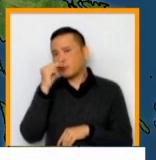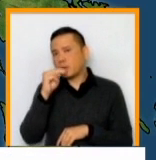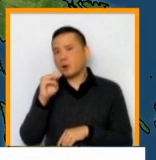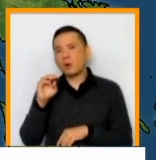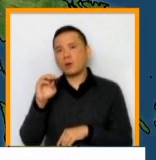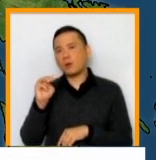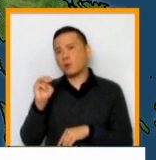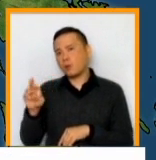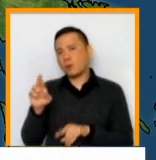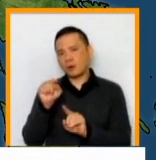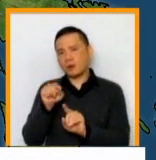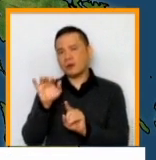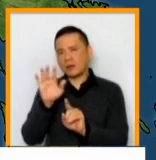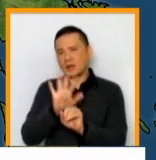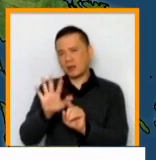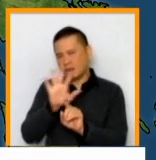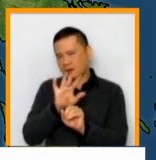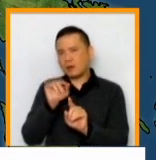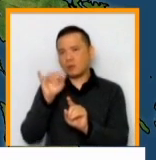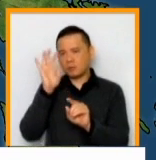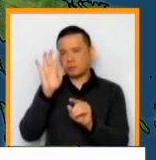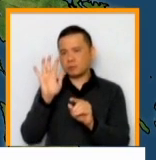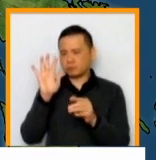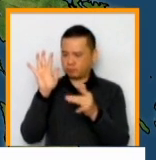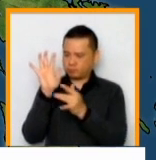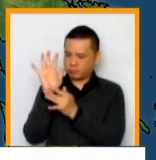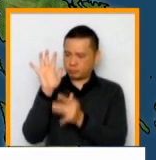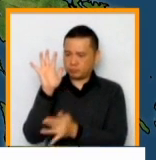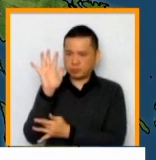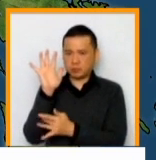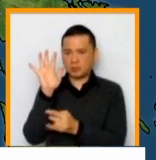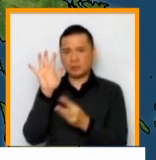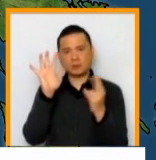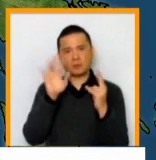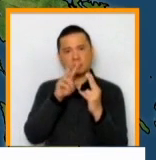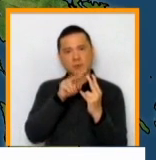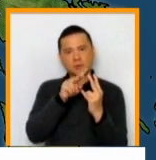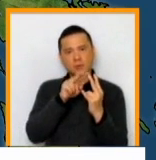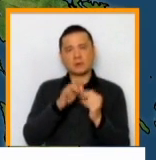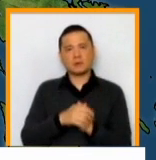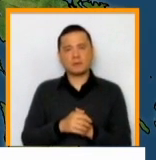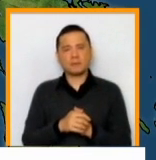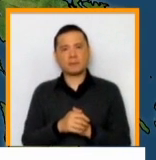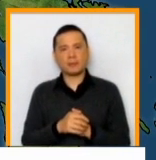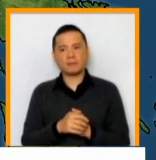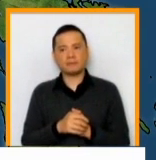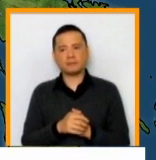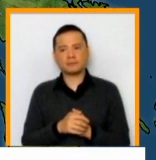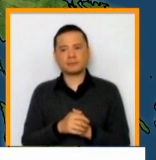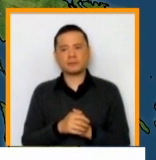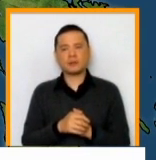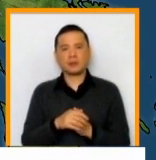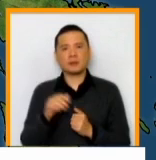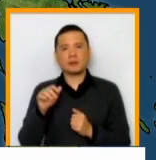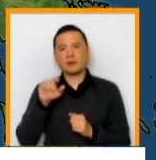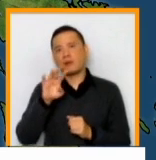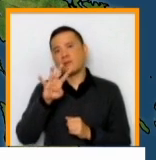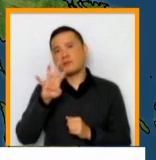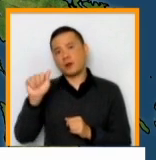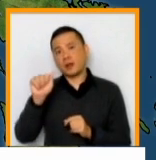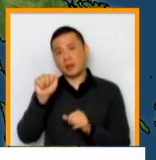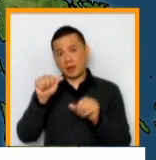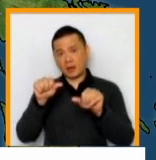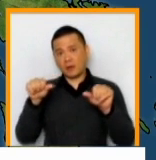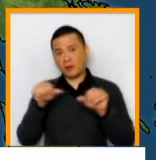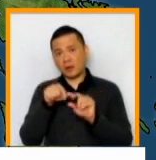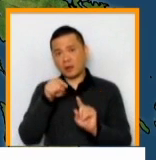mga areas na may warning signal. So generally, yung mga lalawigan dito sa may bandang Calabarzon area, pinapayaan natin. Ganon din itong